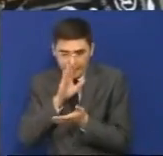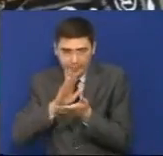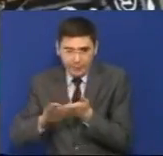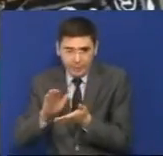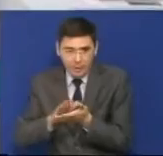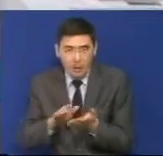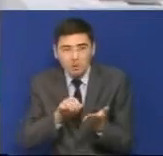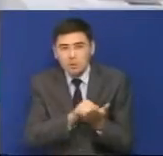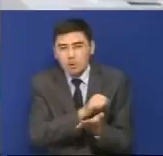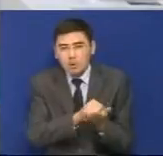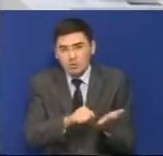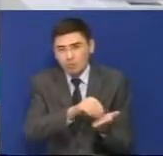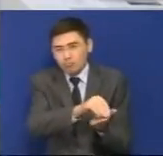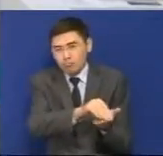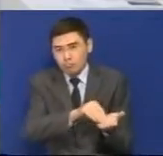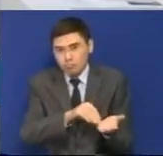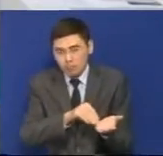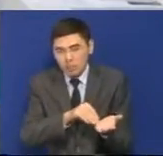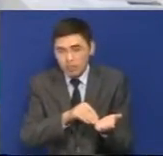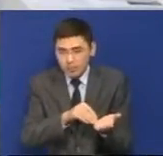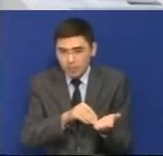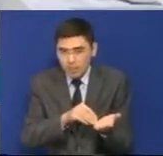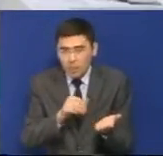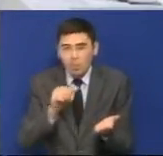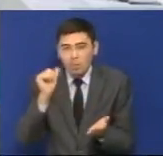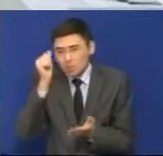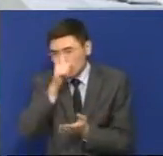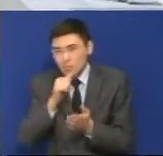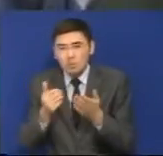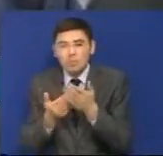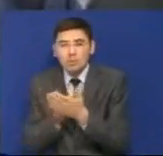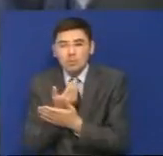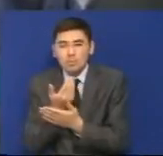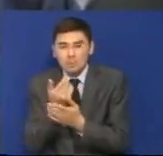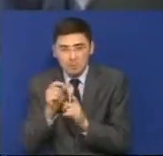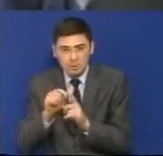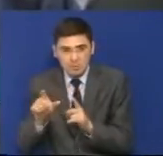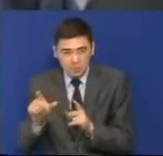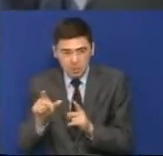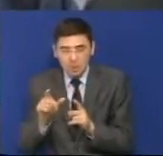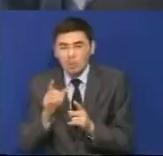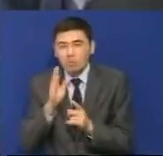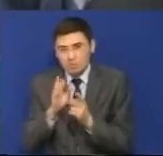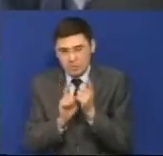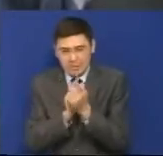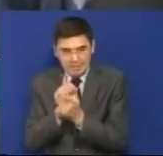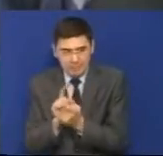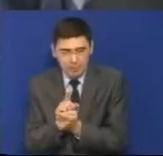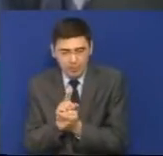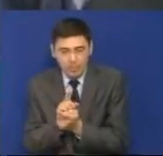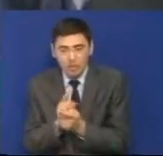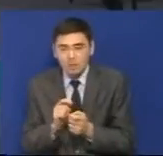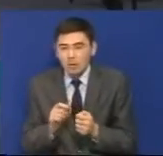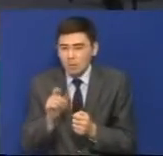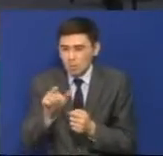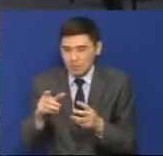жүзінде ажырасу саны күрт өскен. Сондықтан жаңа жылдан бастап, атаулы әлеуметтік көмекті есепте үлгісі қайта өзгереді. Енді барлық